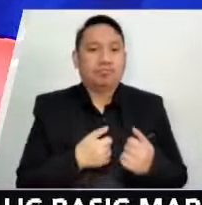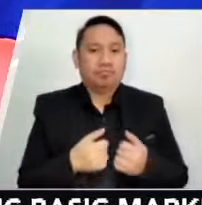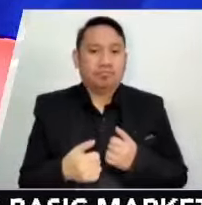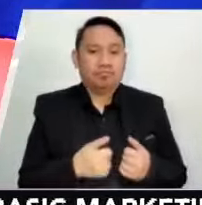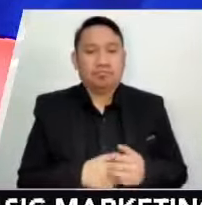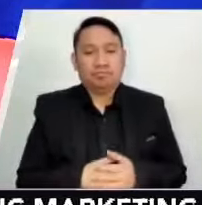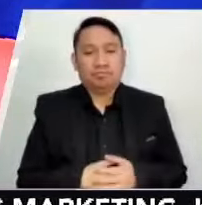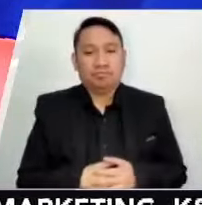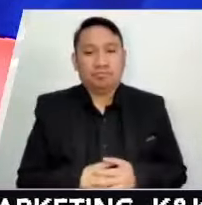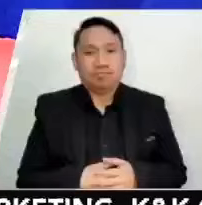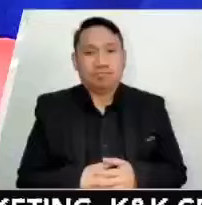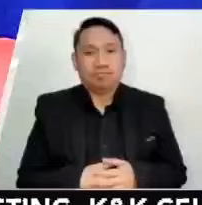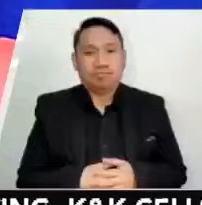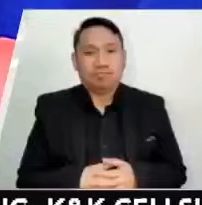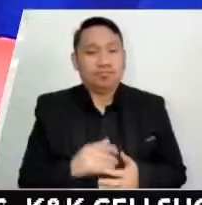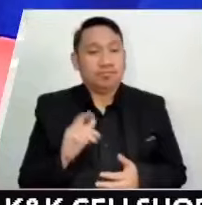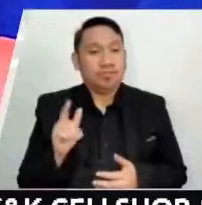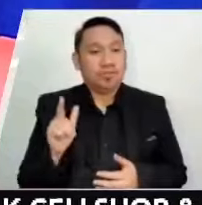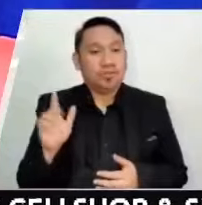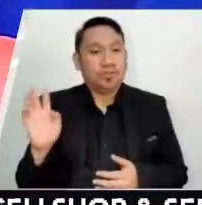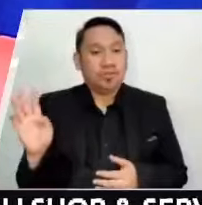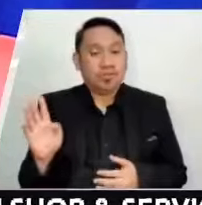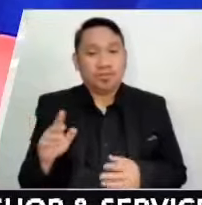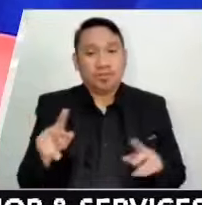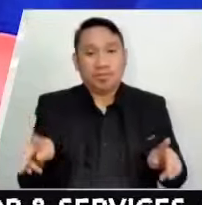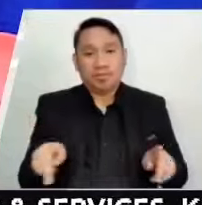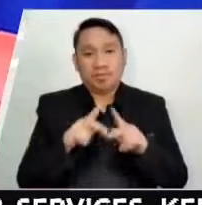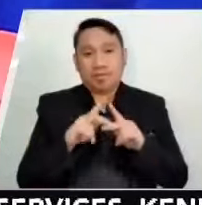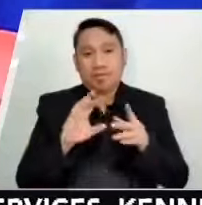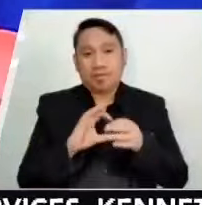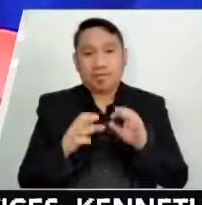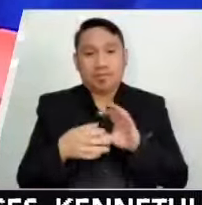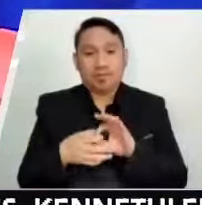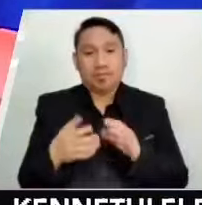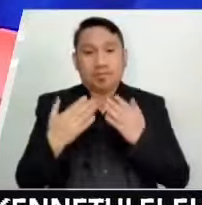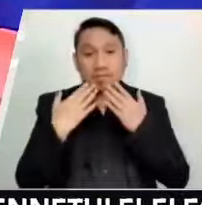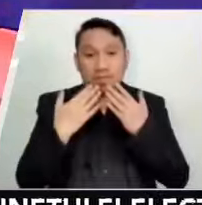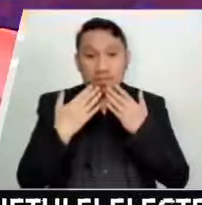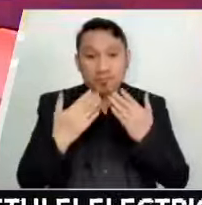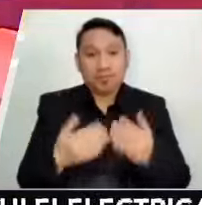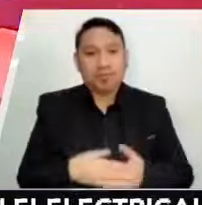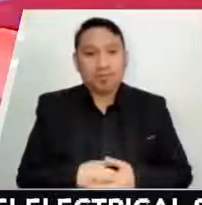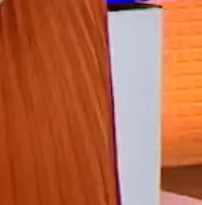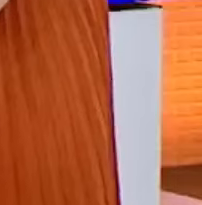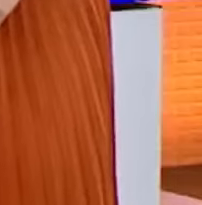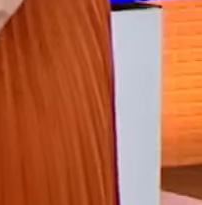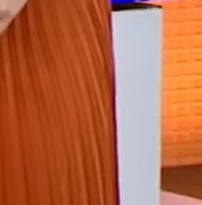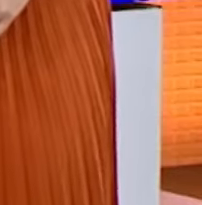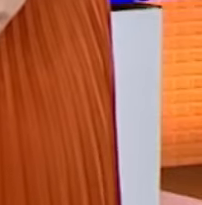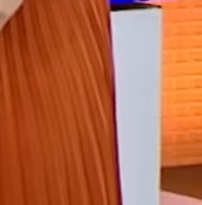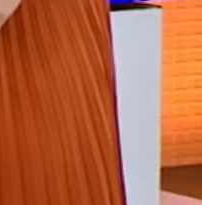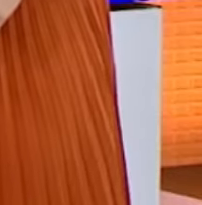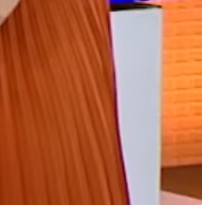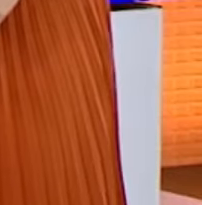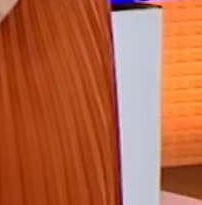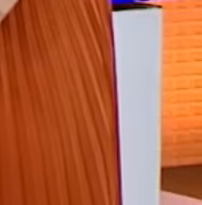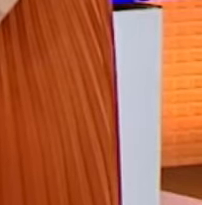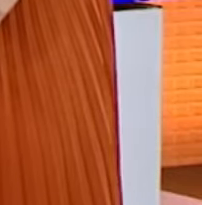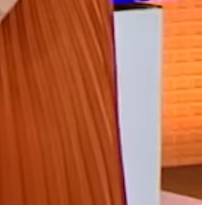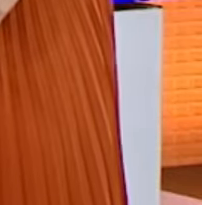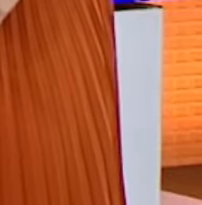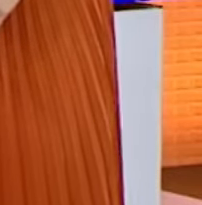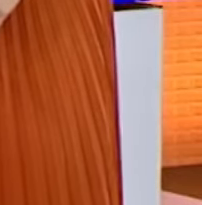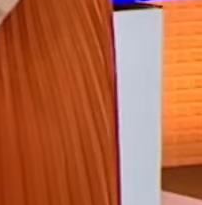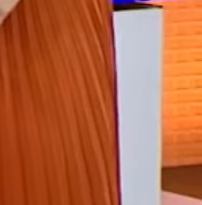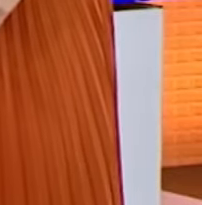lumaban at lumalaban sa 2024 Paris Olympics. Mabuhay. Maraming po salamat kayo. Po! Good job, guys! Mga kapuso, para una ka sa